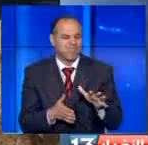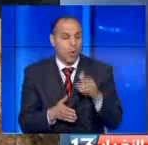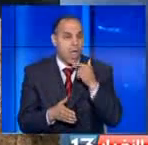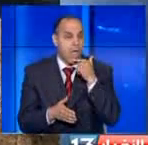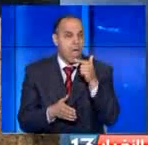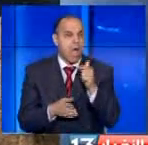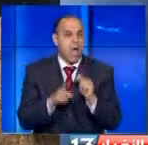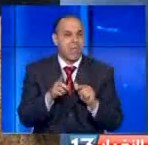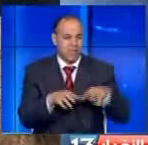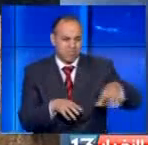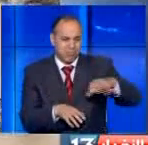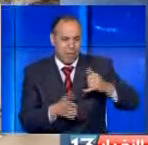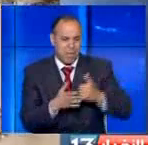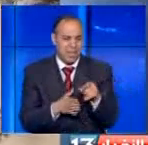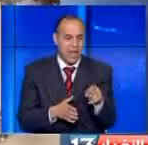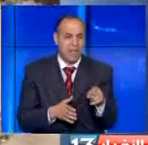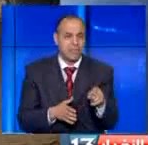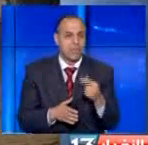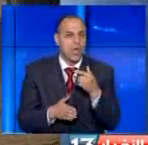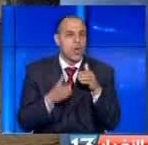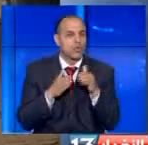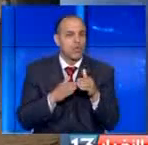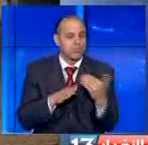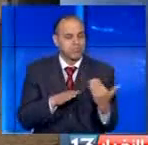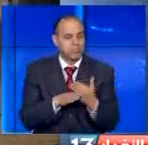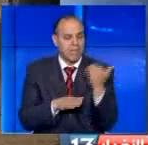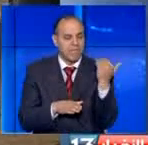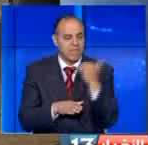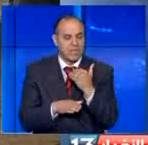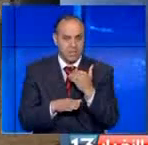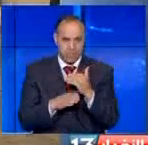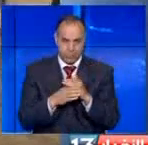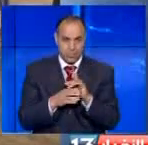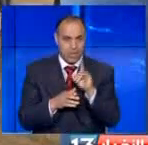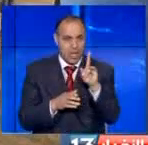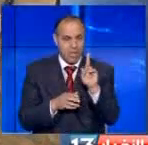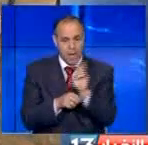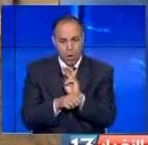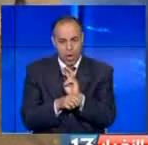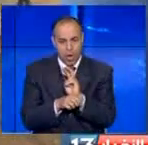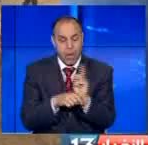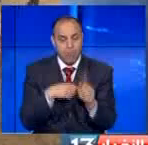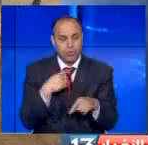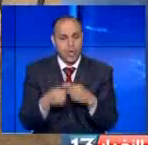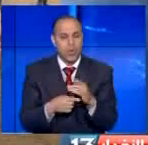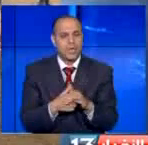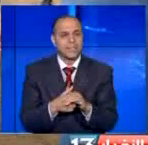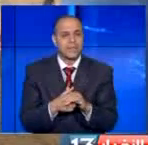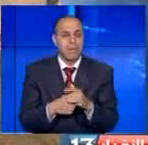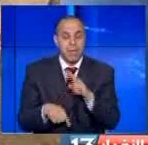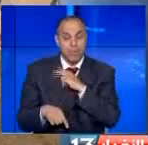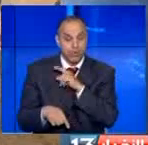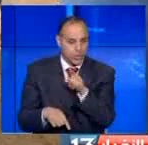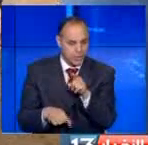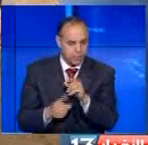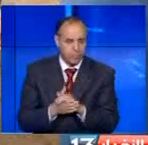على غرار حي الكرمة، ما يتطلب تدخلا عاجلا ورقابة متواصلة من السلطة